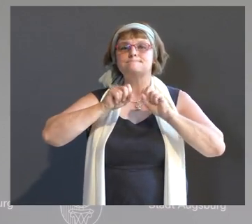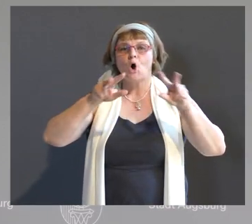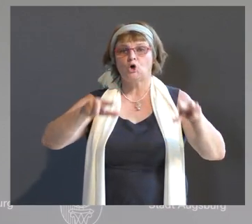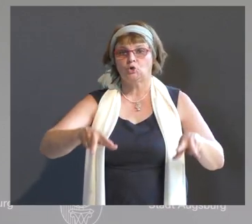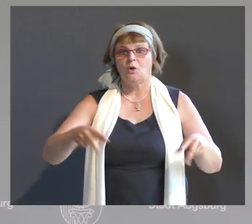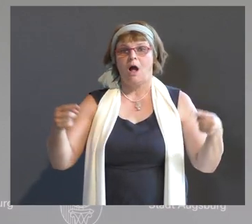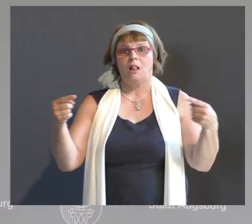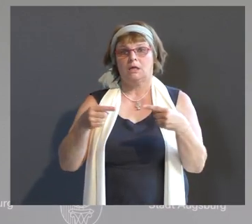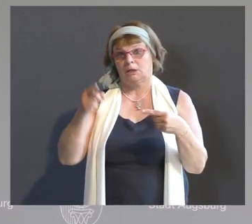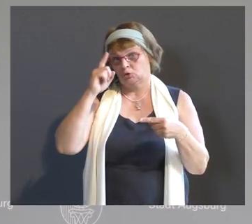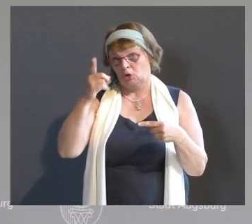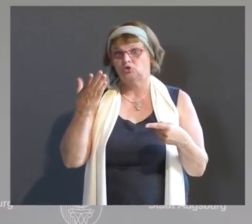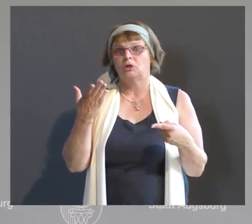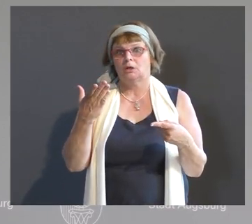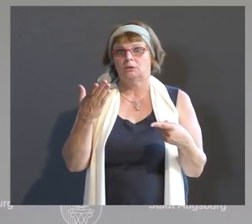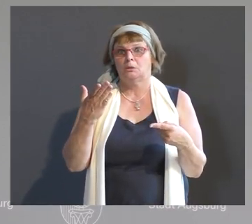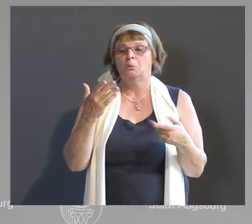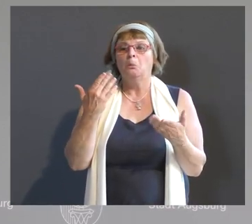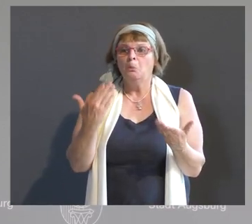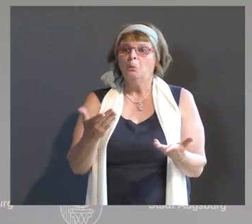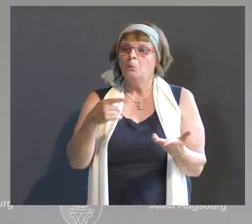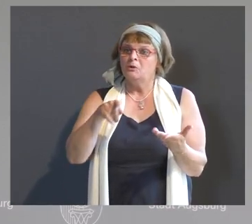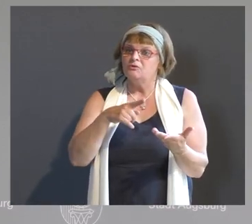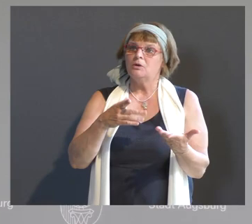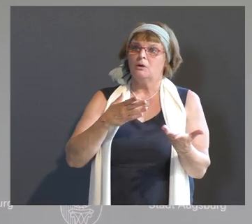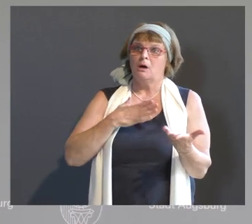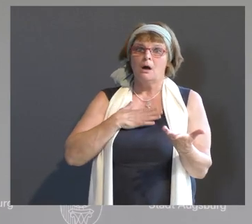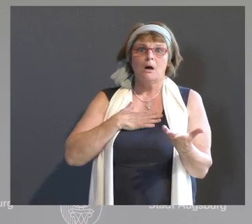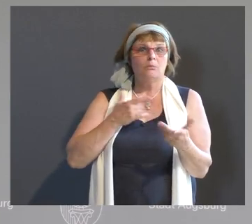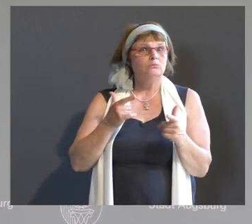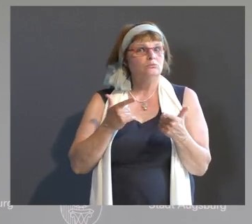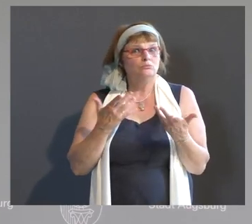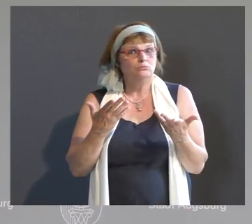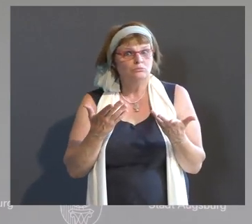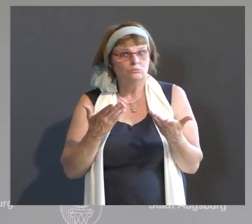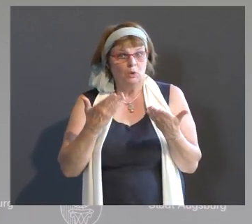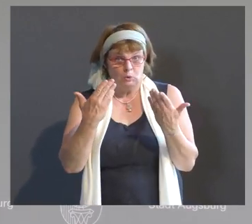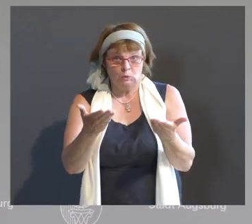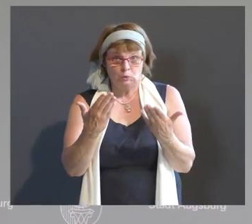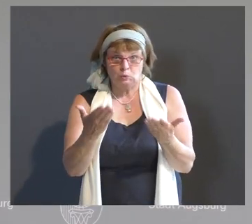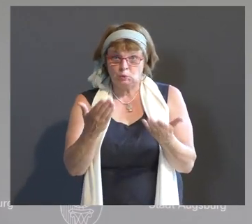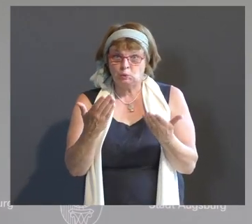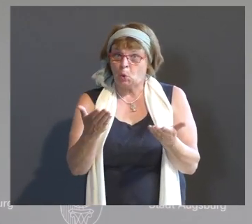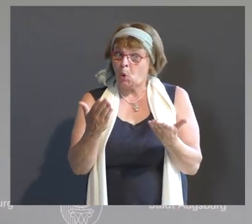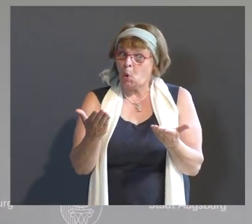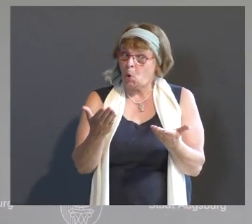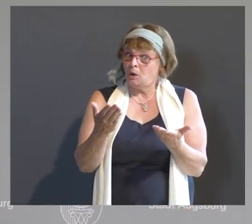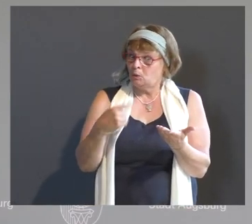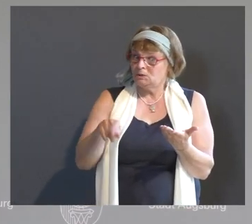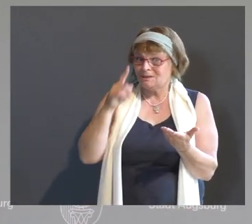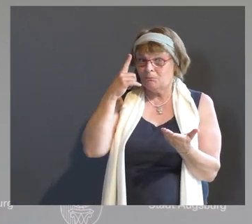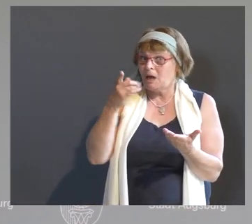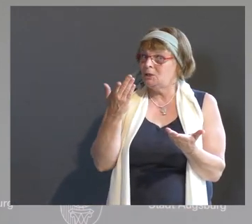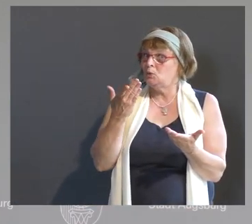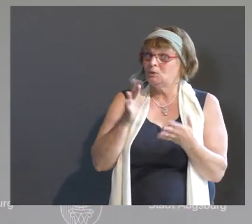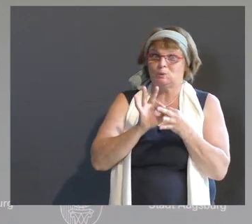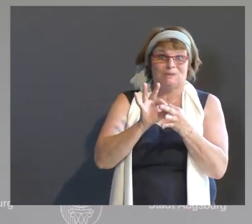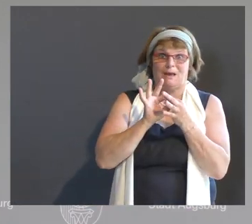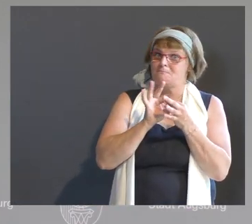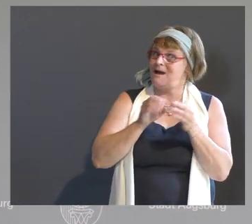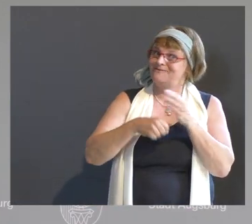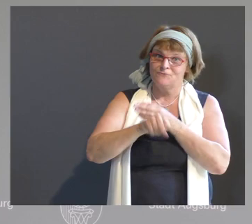haben keinerlei Erkenntnisse, dass das auch nur im Ansatz so zutrifft. Aus unserer Sicht handele es sich nicht